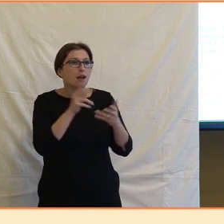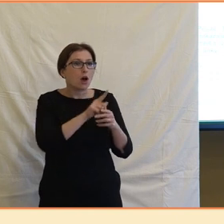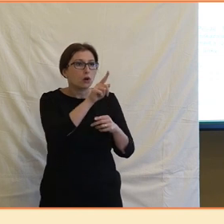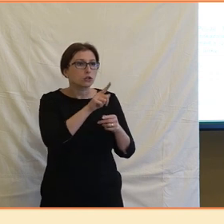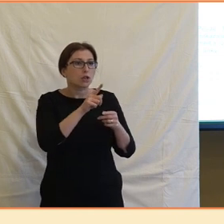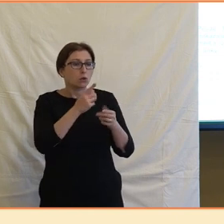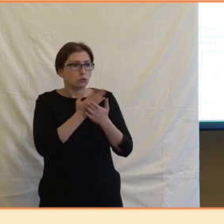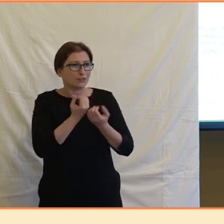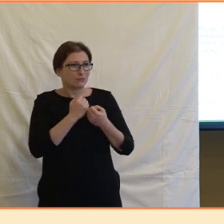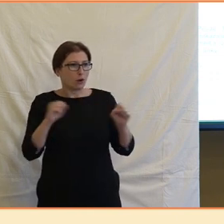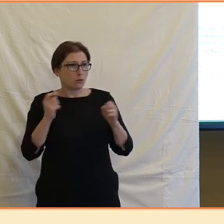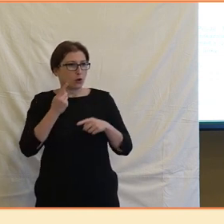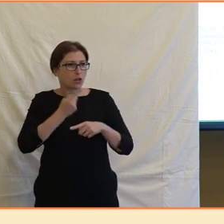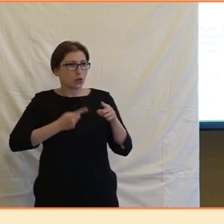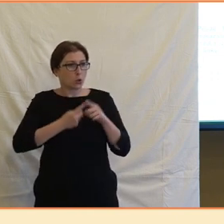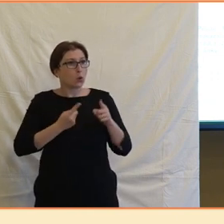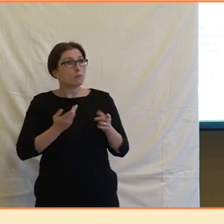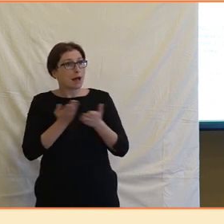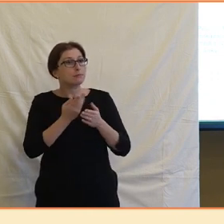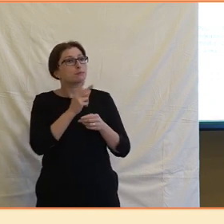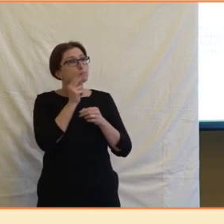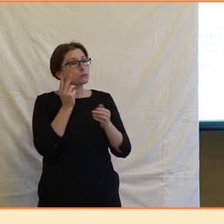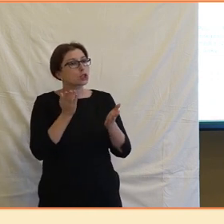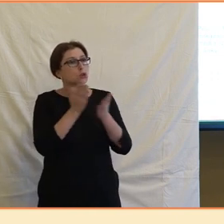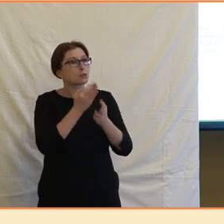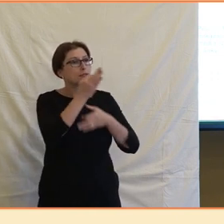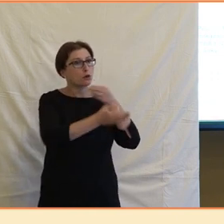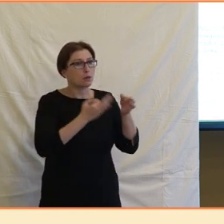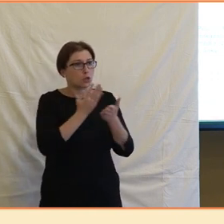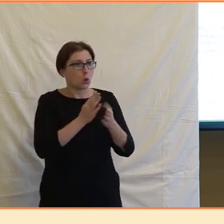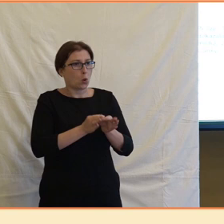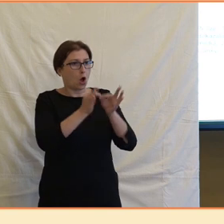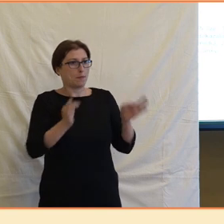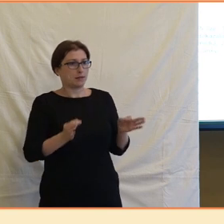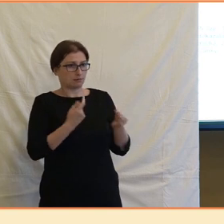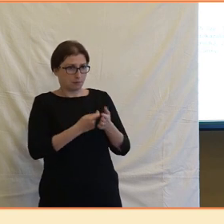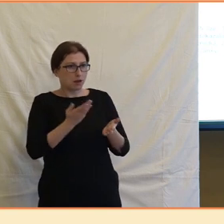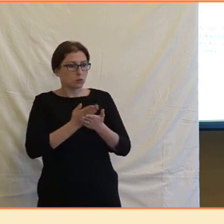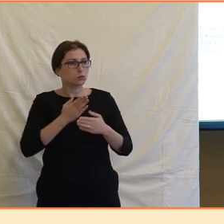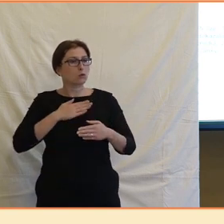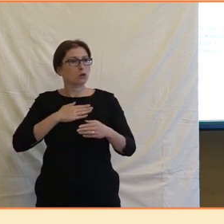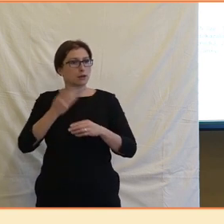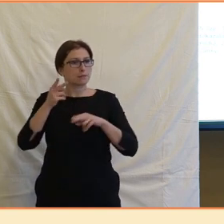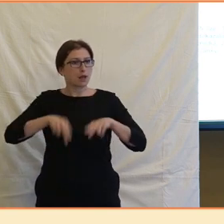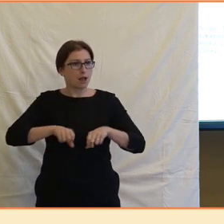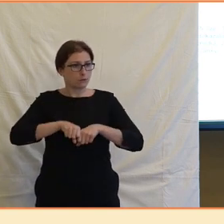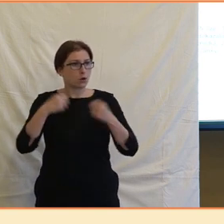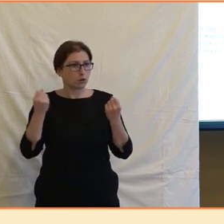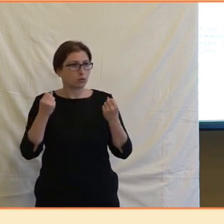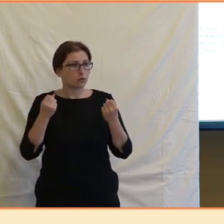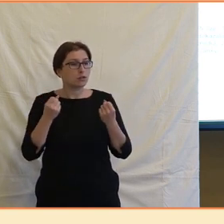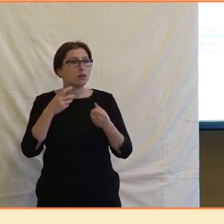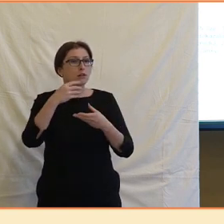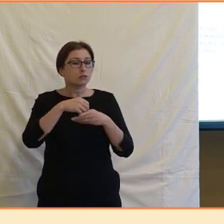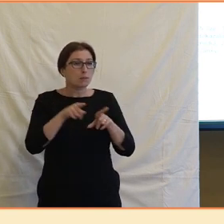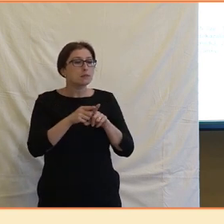tuto svobodu na přístup k informacím výrazně ovlivňovat. My jsme v jiném výzkumu zjišťovali pozitiva a